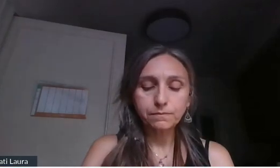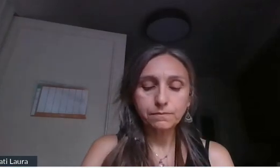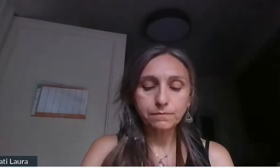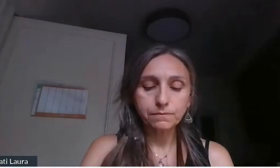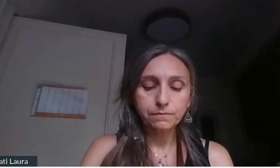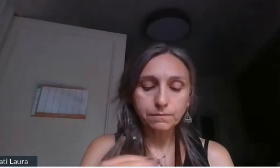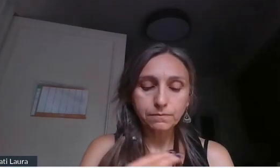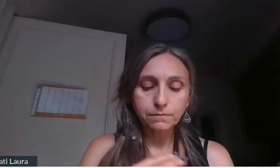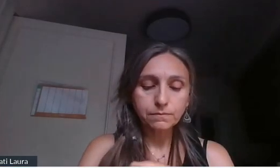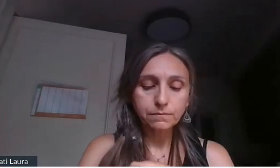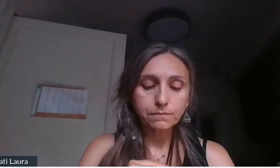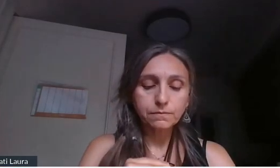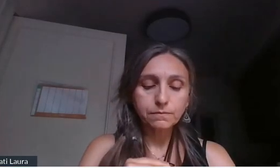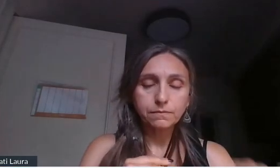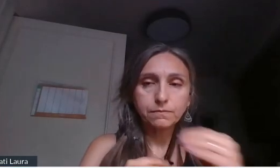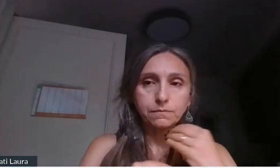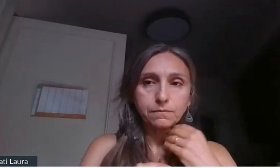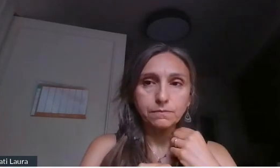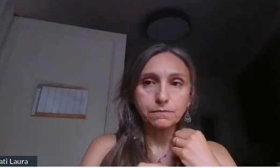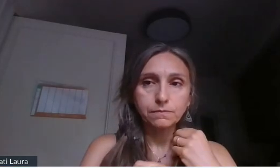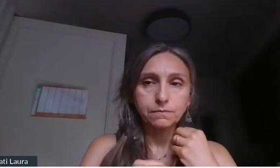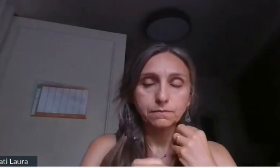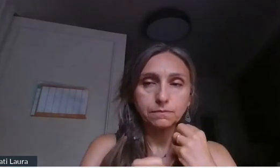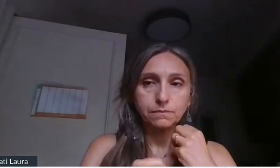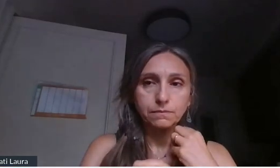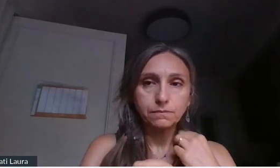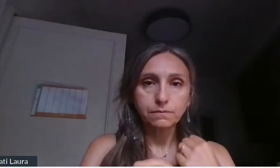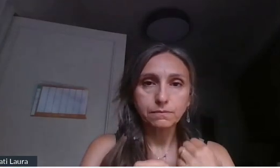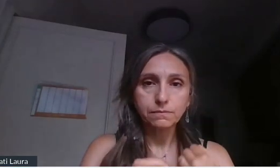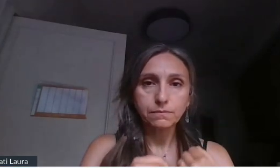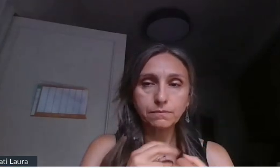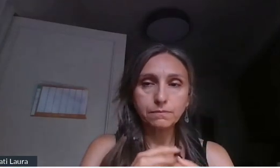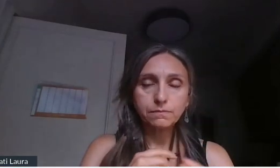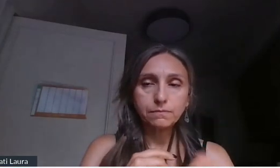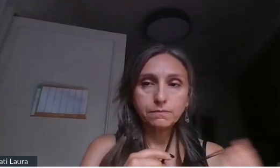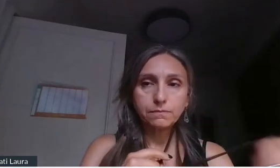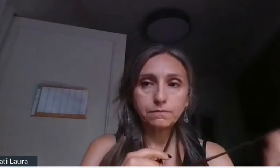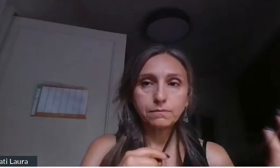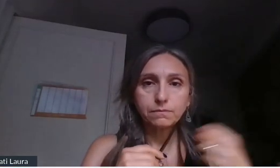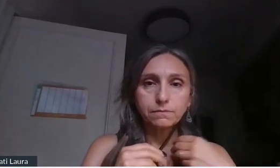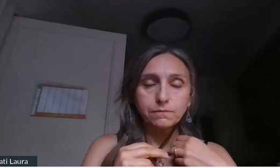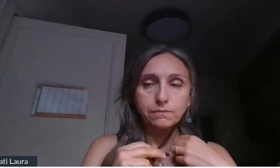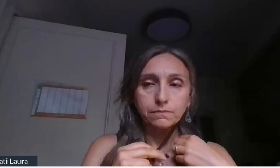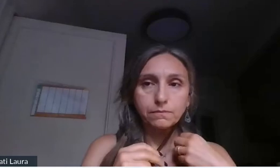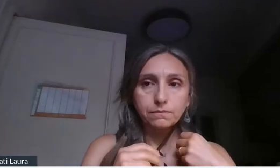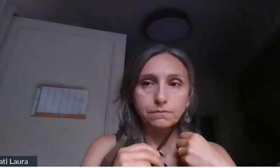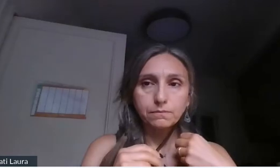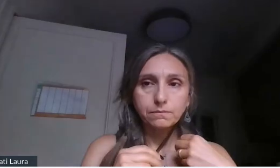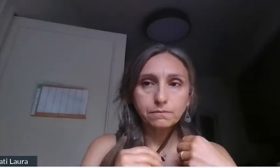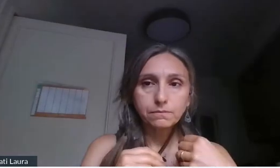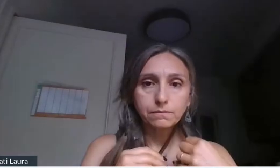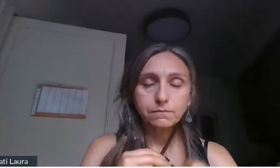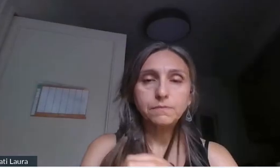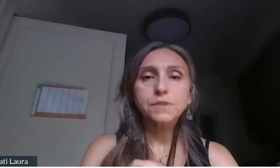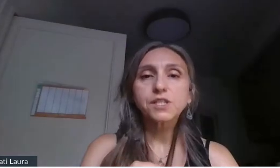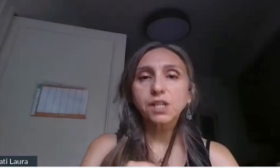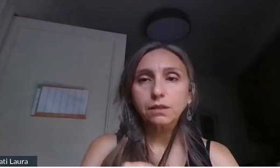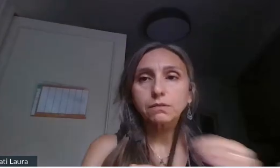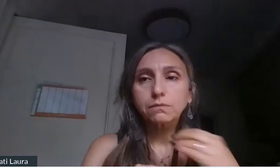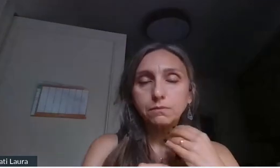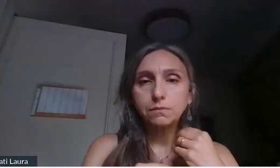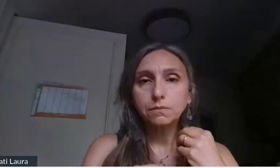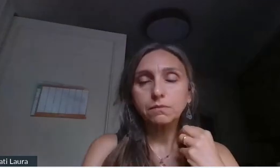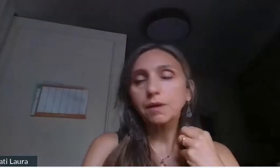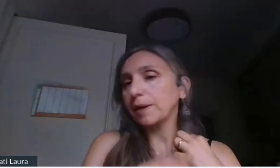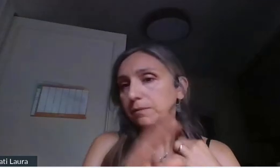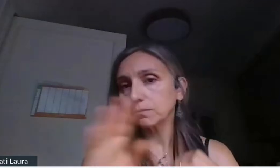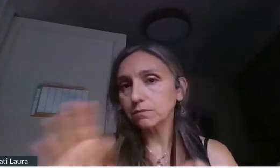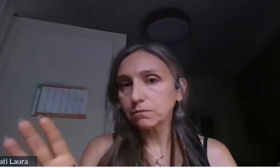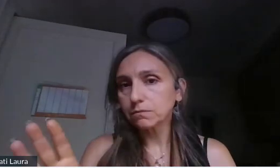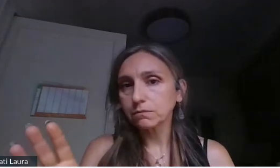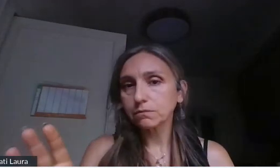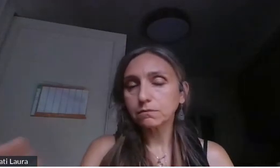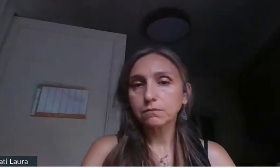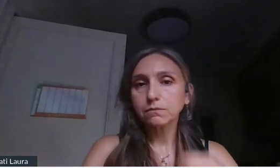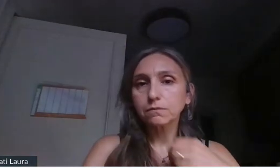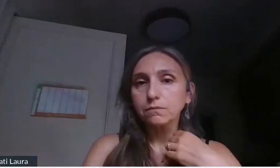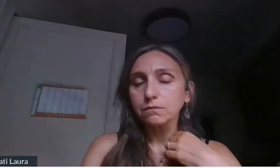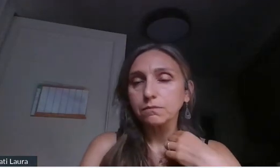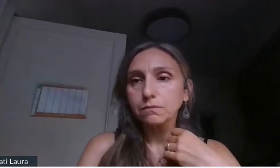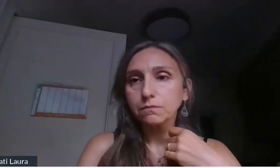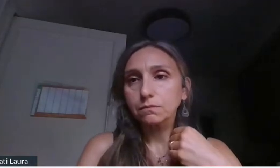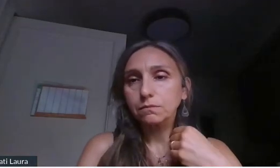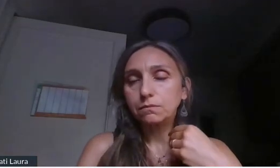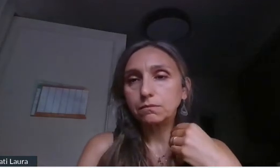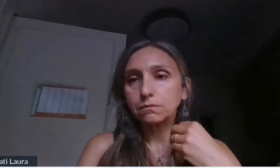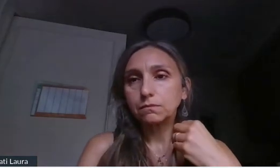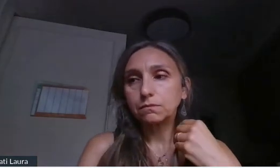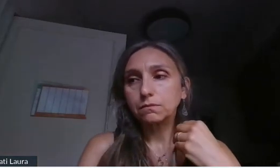in cui il committente sia un soggetto pubblico, ricade nell'obbligatorietà della pubblicazione del software, e sì, a quel punto a livello contrattuale, vabbè, potrebbe